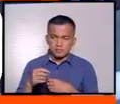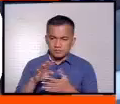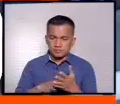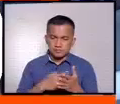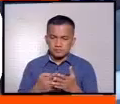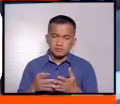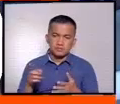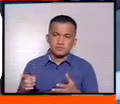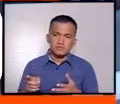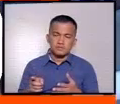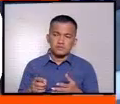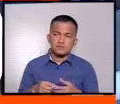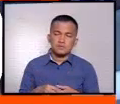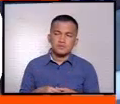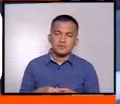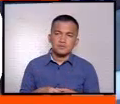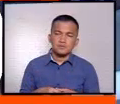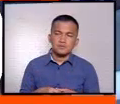ma-schedule po sila ng